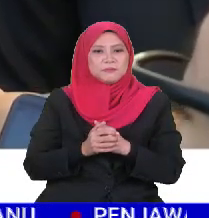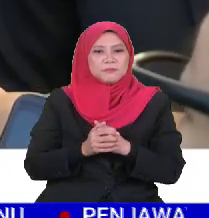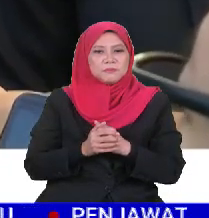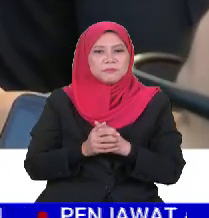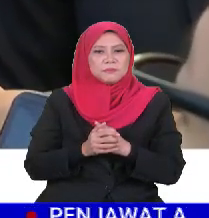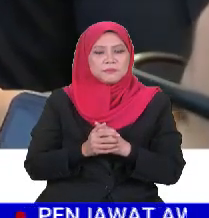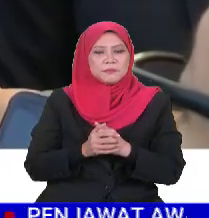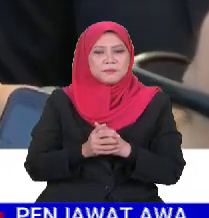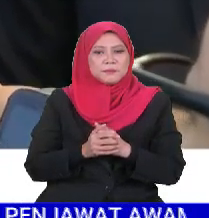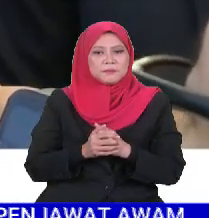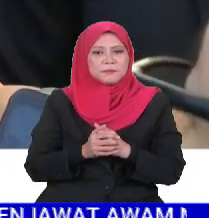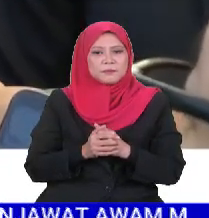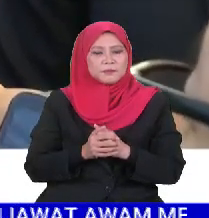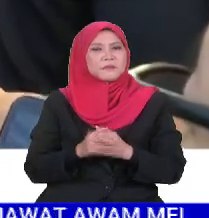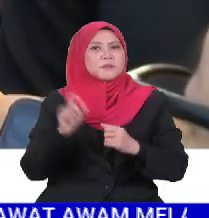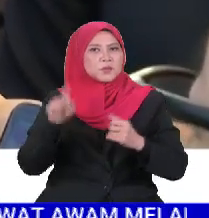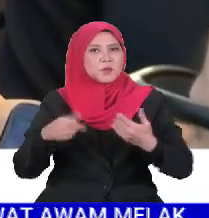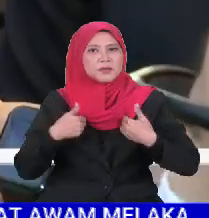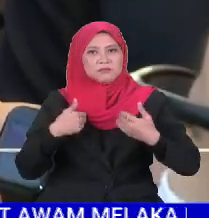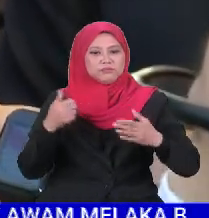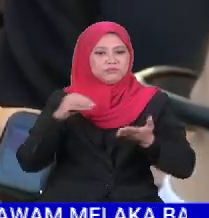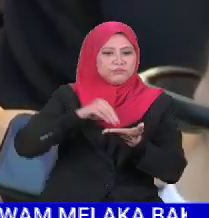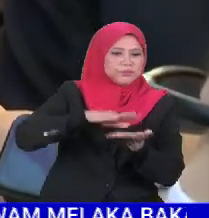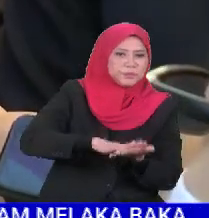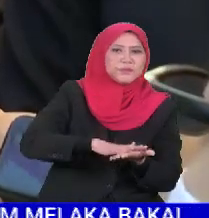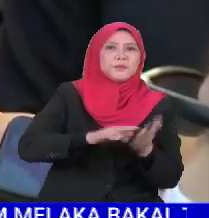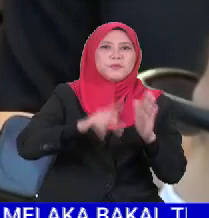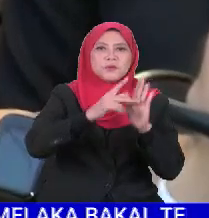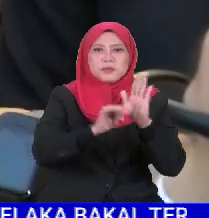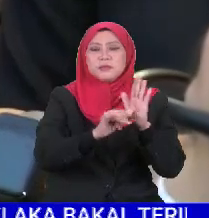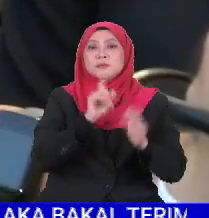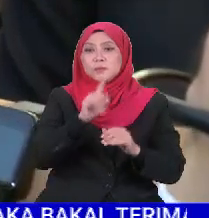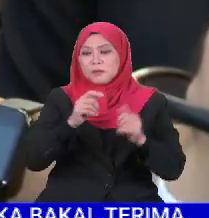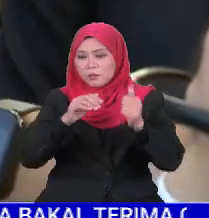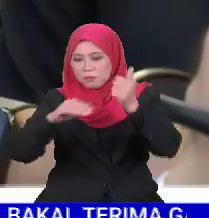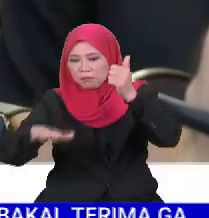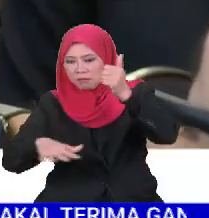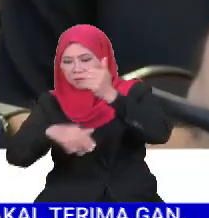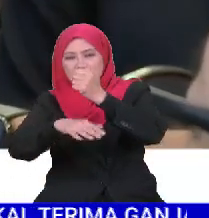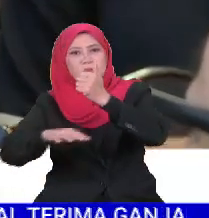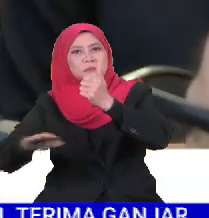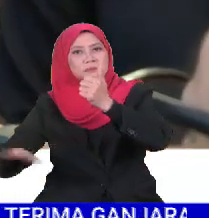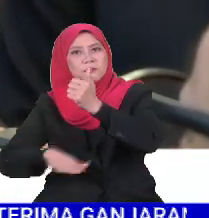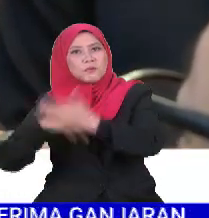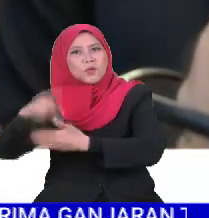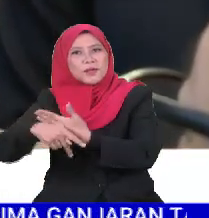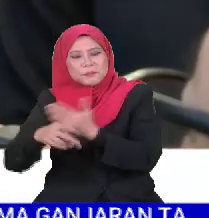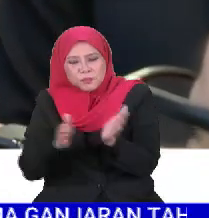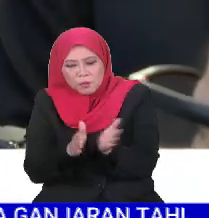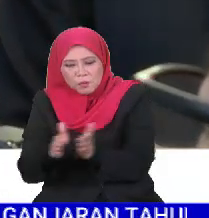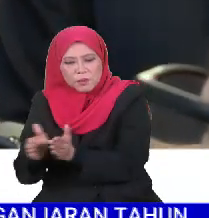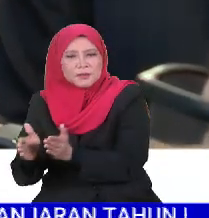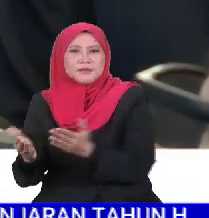lebih orang kata lebih firm dan polisi lah ya. So sebab sama ni di bawah saja tentang program-program yang